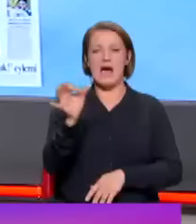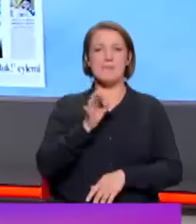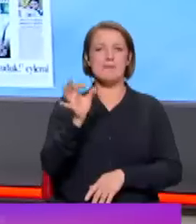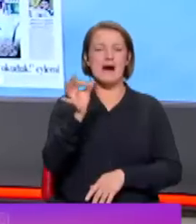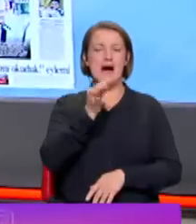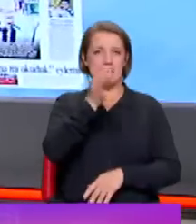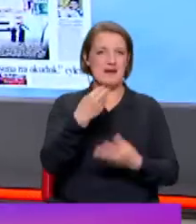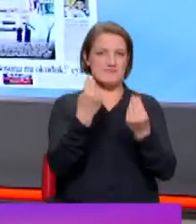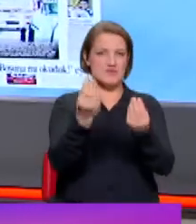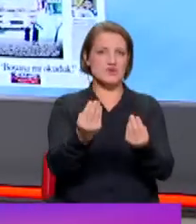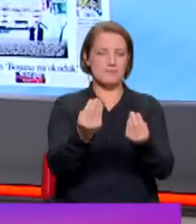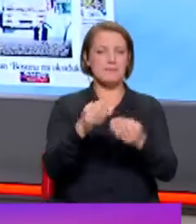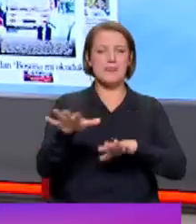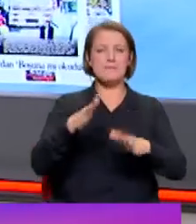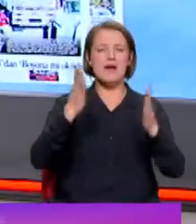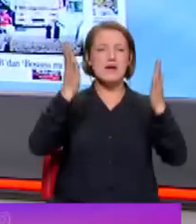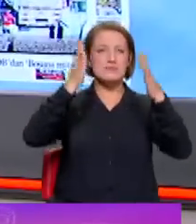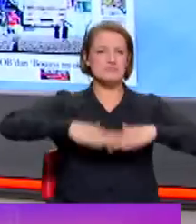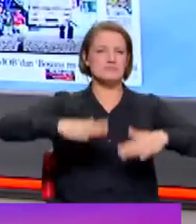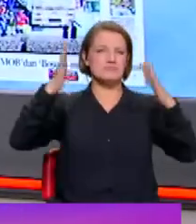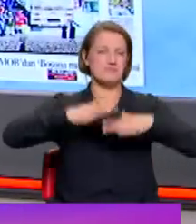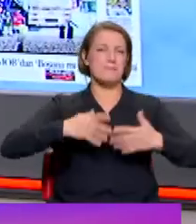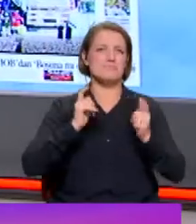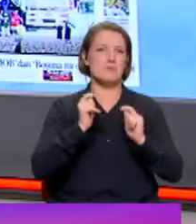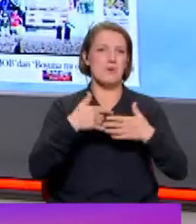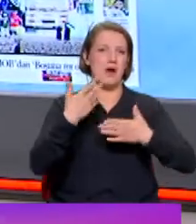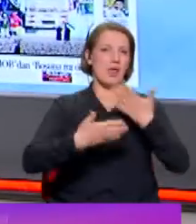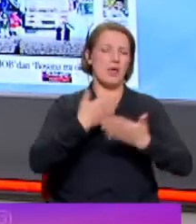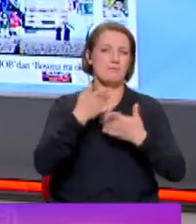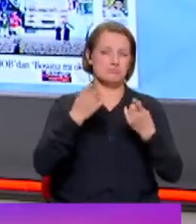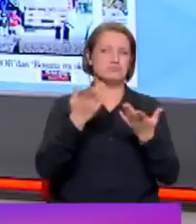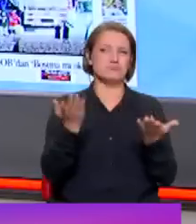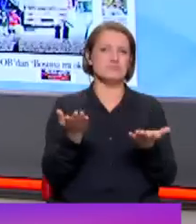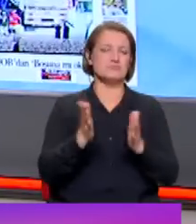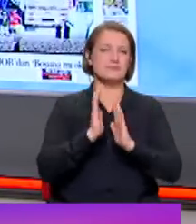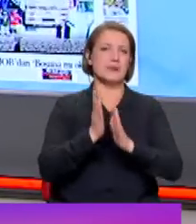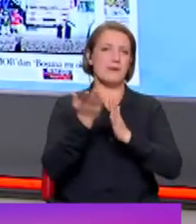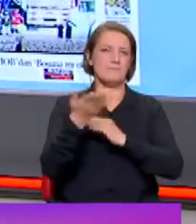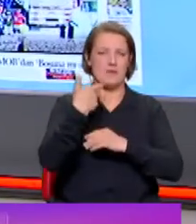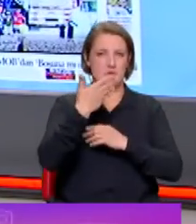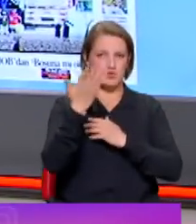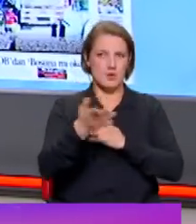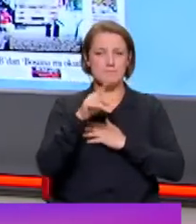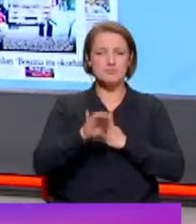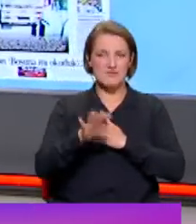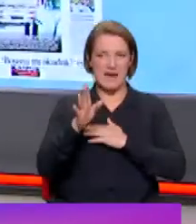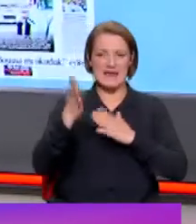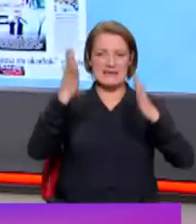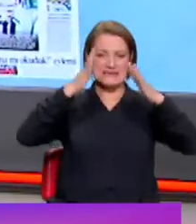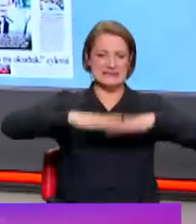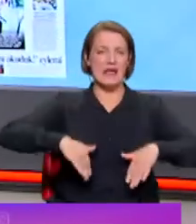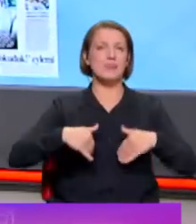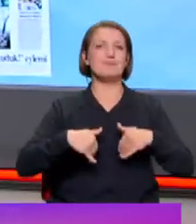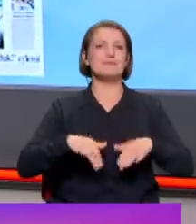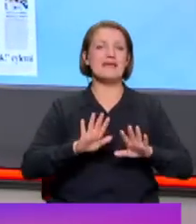vereceğiz deprem bölgesinde hep yıkımdan bahsetmek zorunda kaldık bu bahsi sürdürmek zorundayız Ama bu sefer yıkılan